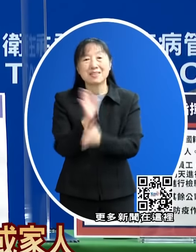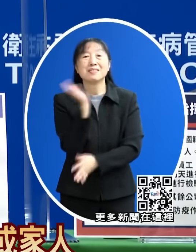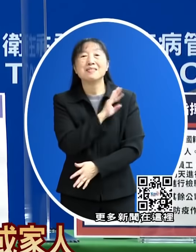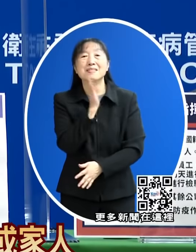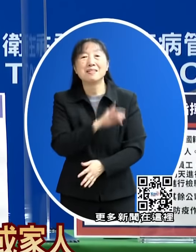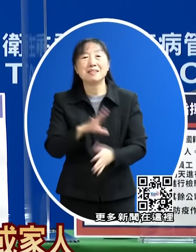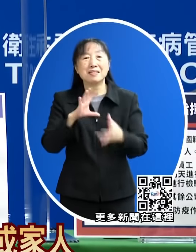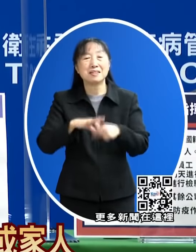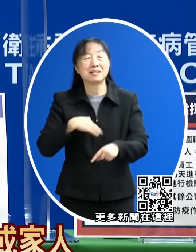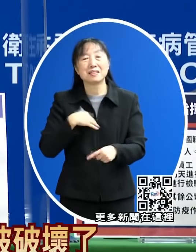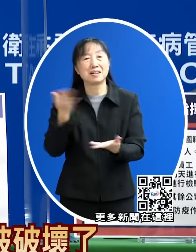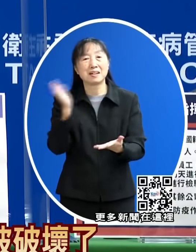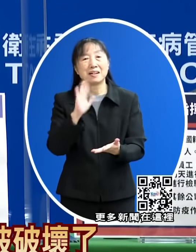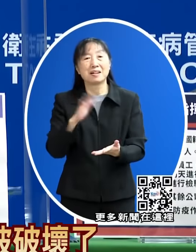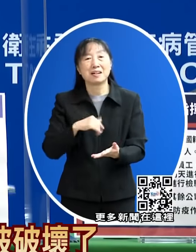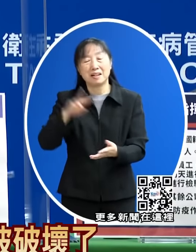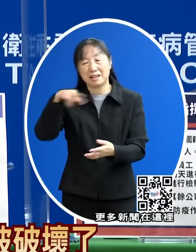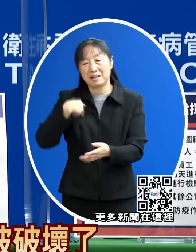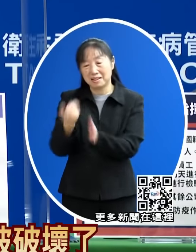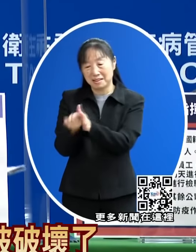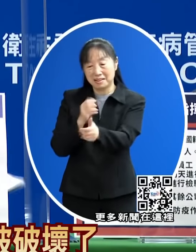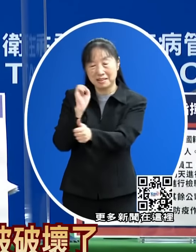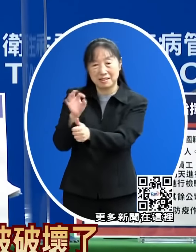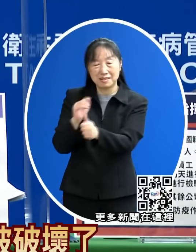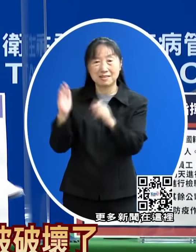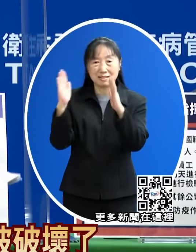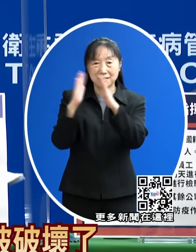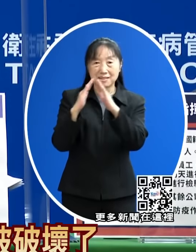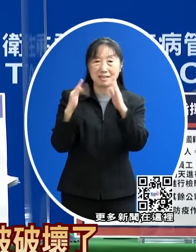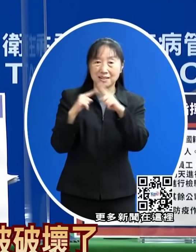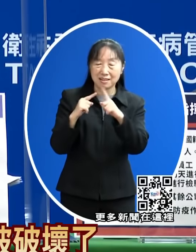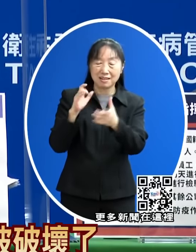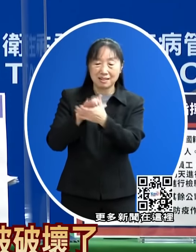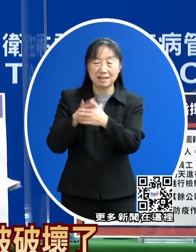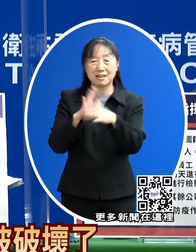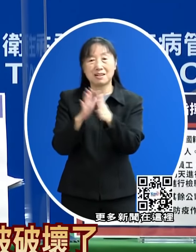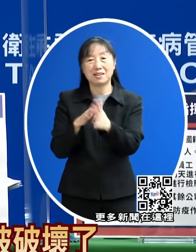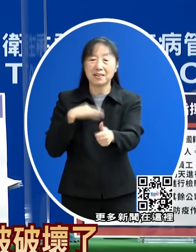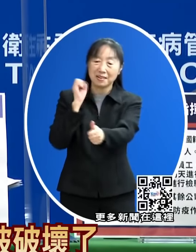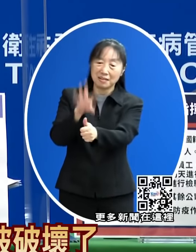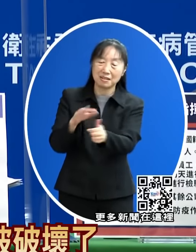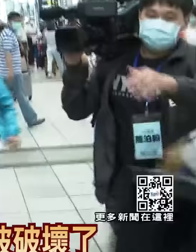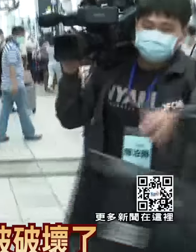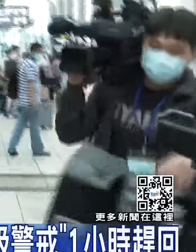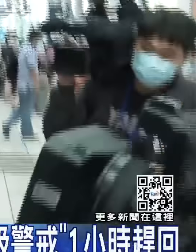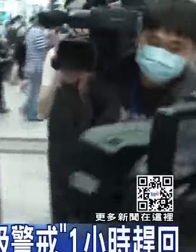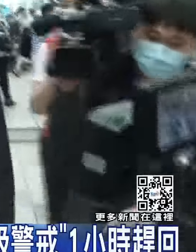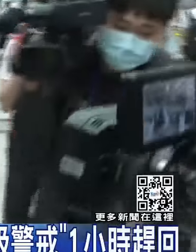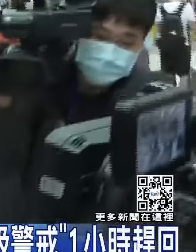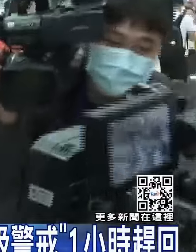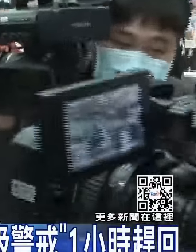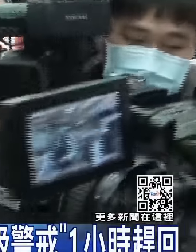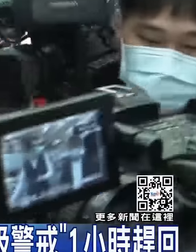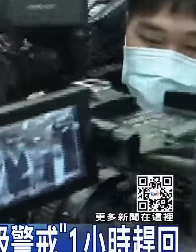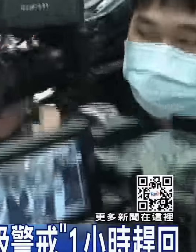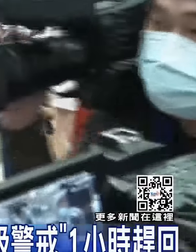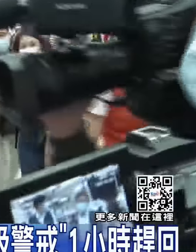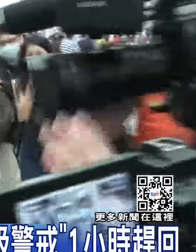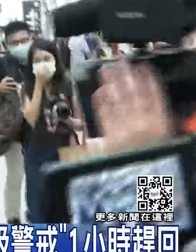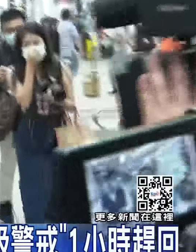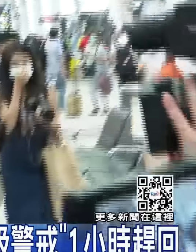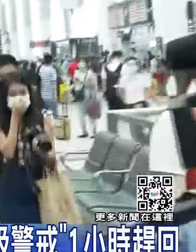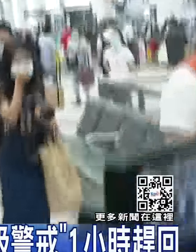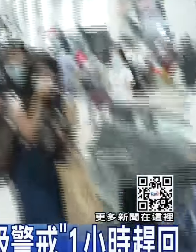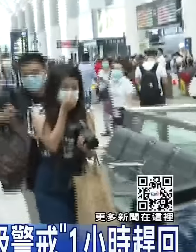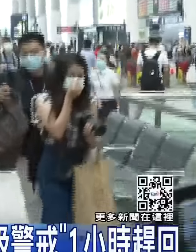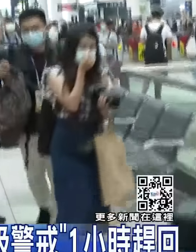让我的朋友或家人就反而是。刚刚被性质被破坏了。 就算放假，二级警戒也要保